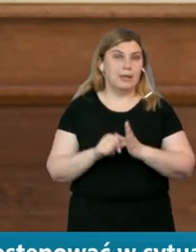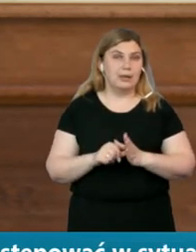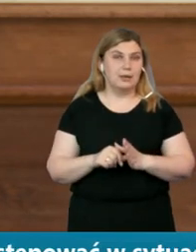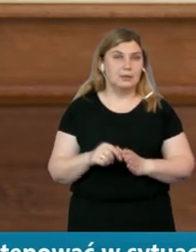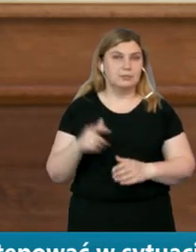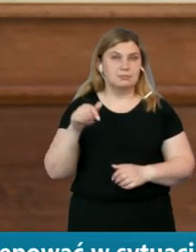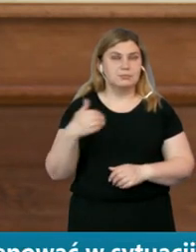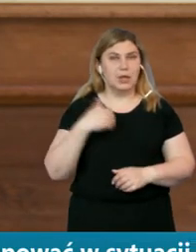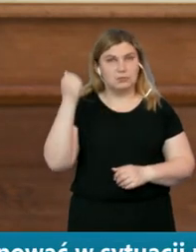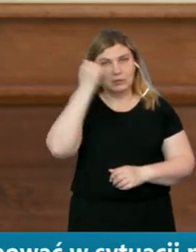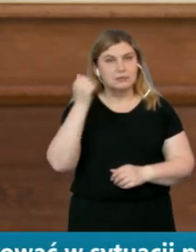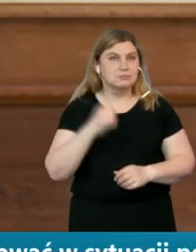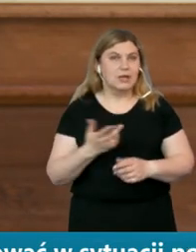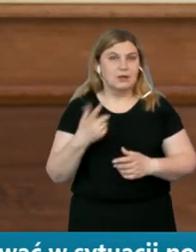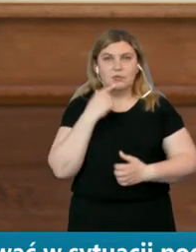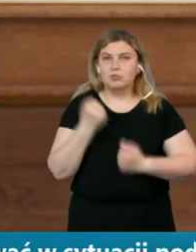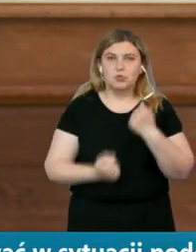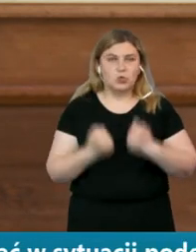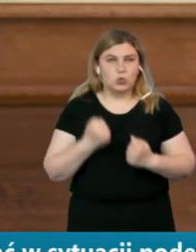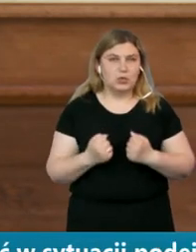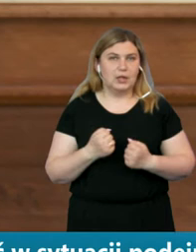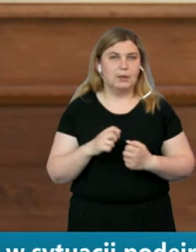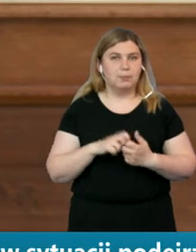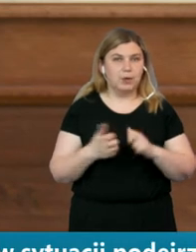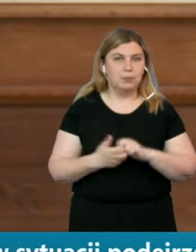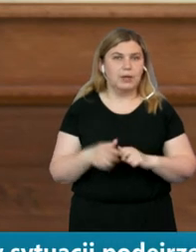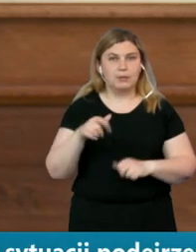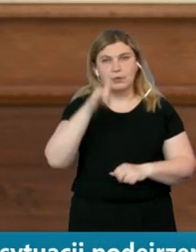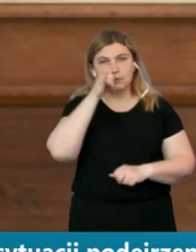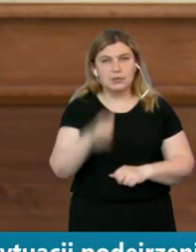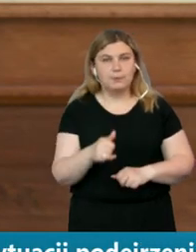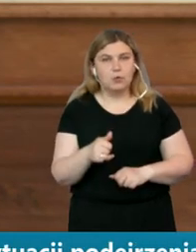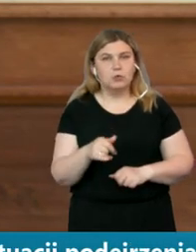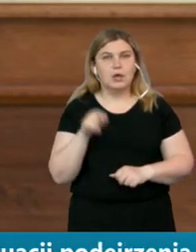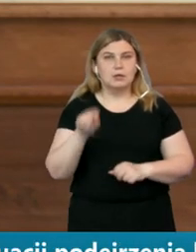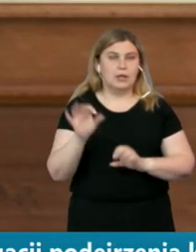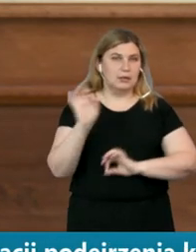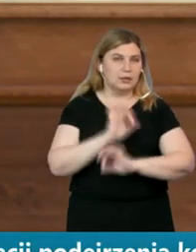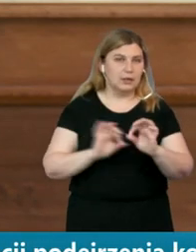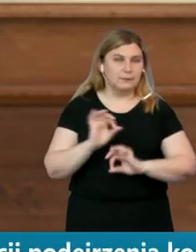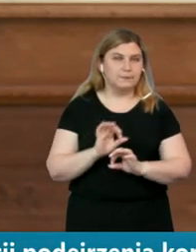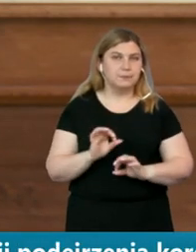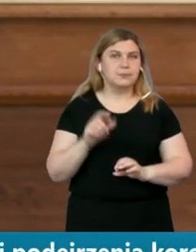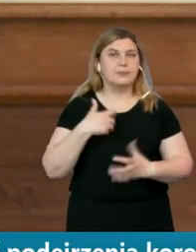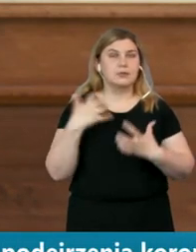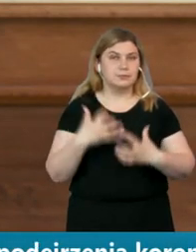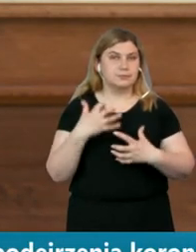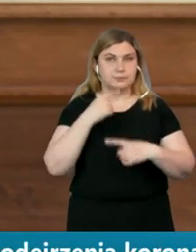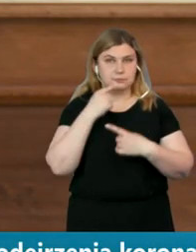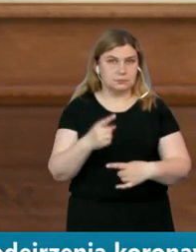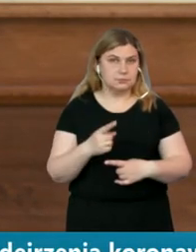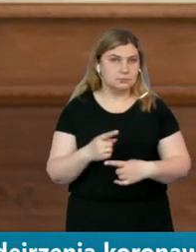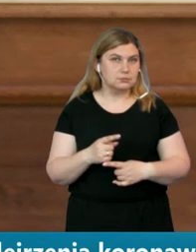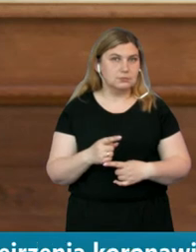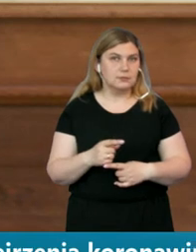szalenie trudne i obciążające dla nas, a być może uniemożliwiłoby tę modernizację. Natomiast też chcę powiedzieć, że stan